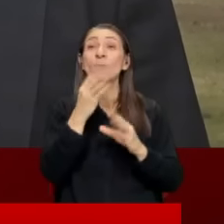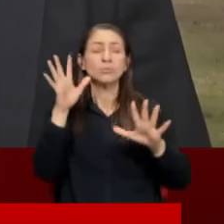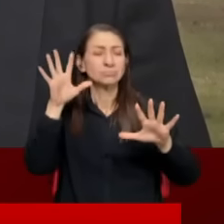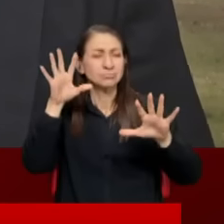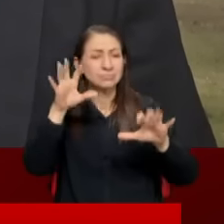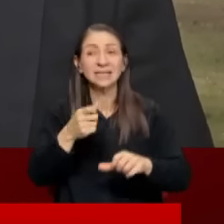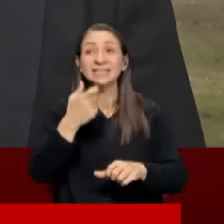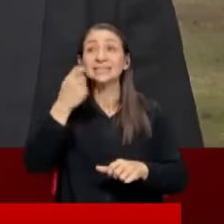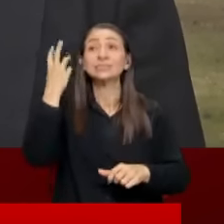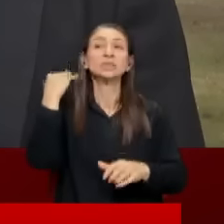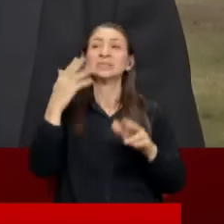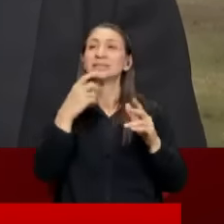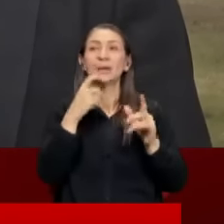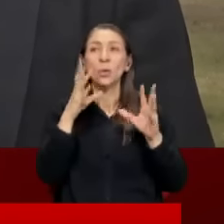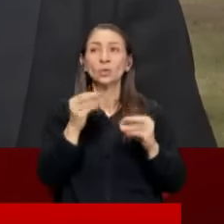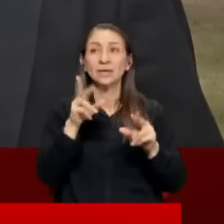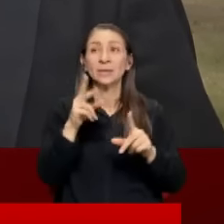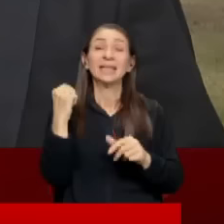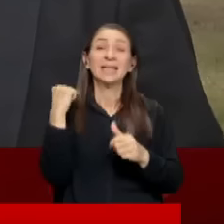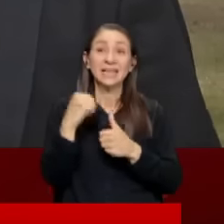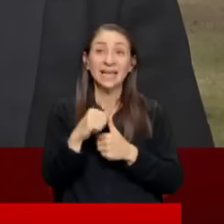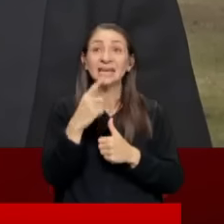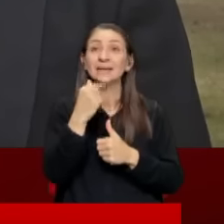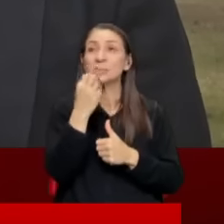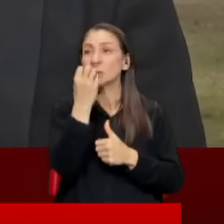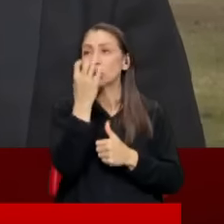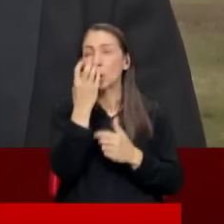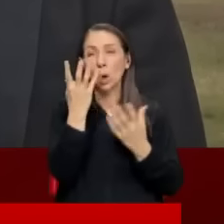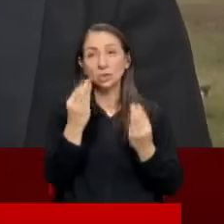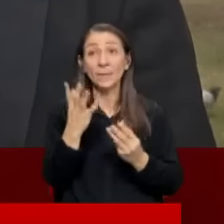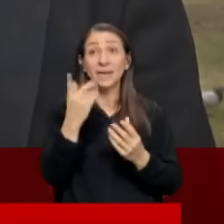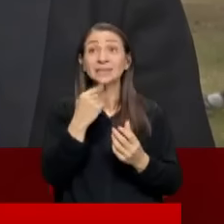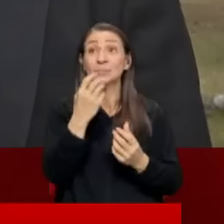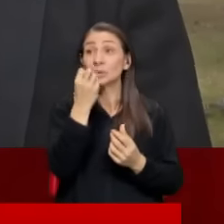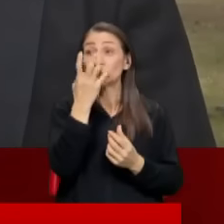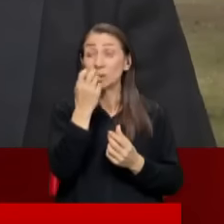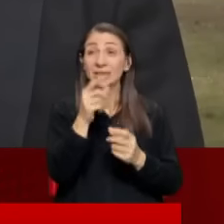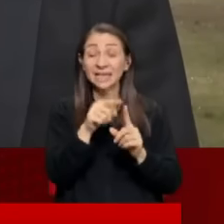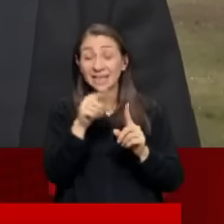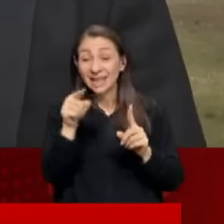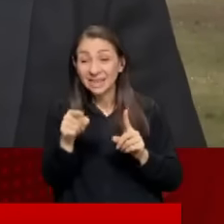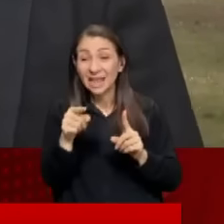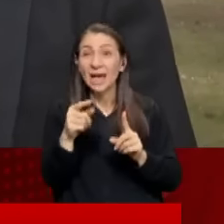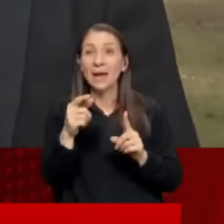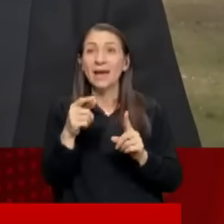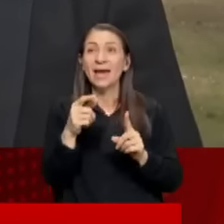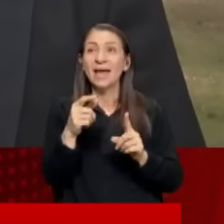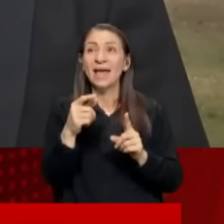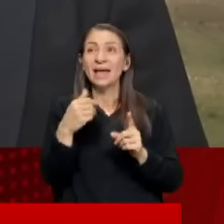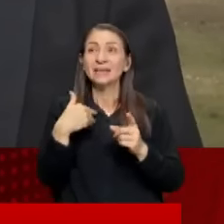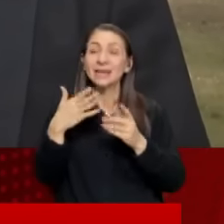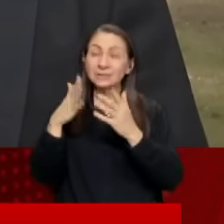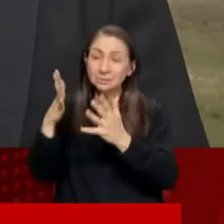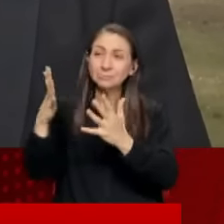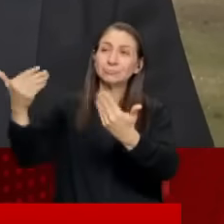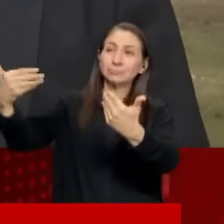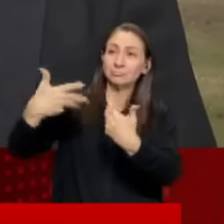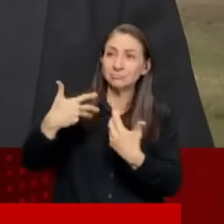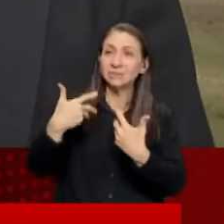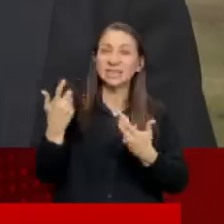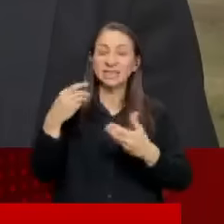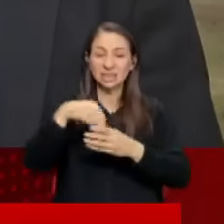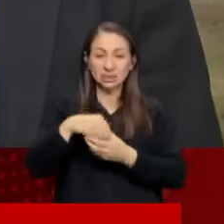de geçmiş yıllarda olduğu gibi yine kırmızı gül alacaktır. Ama kırmızı gülün yanında da hem ithalatımız